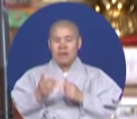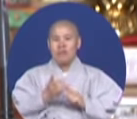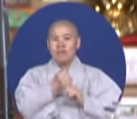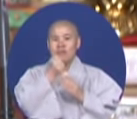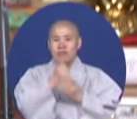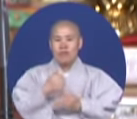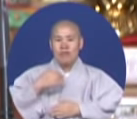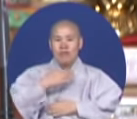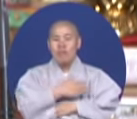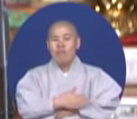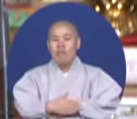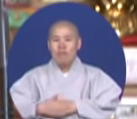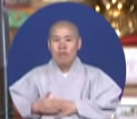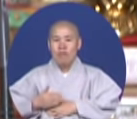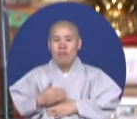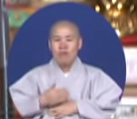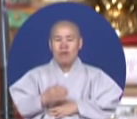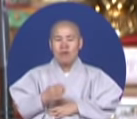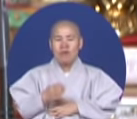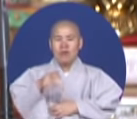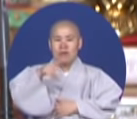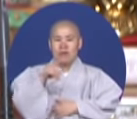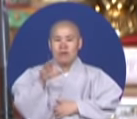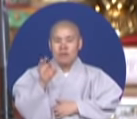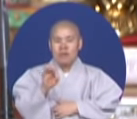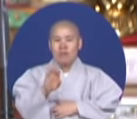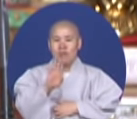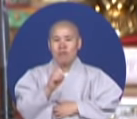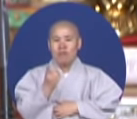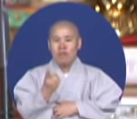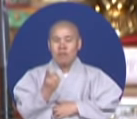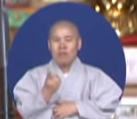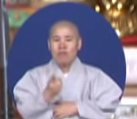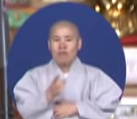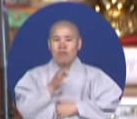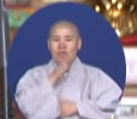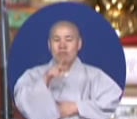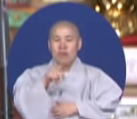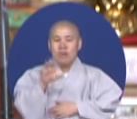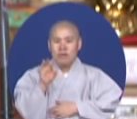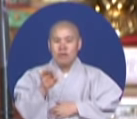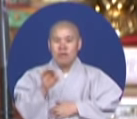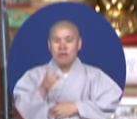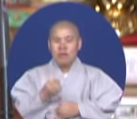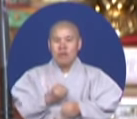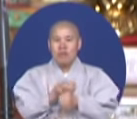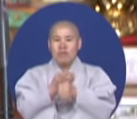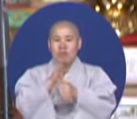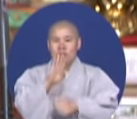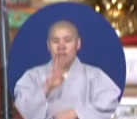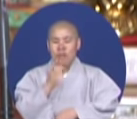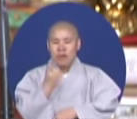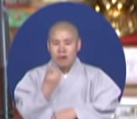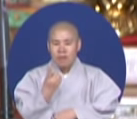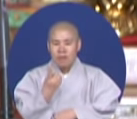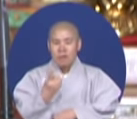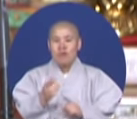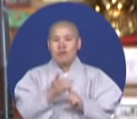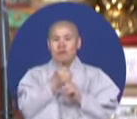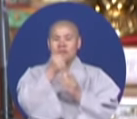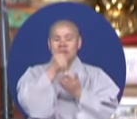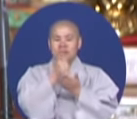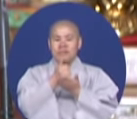몸을 정보, 발을 정자, 보답할 보자, 부처님의 그